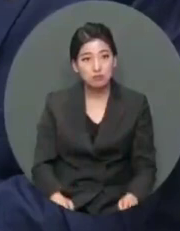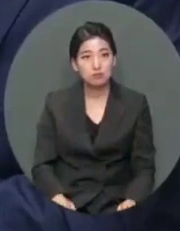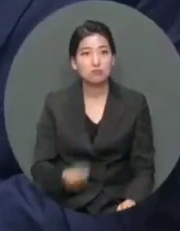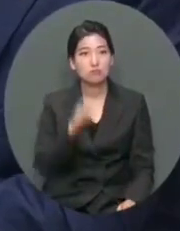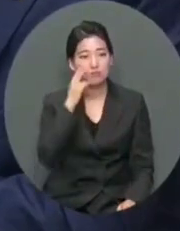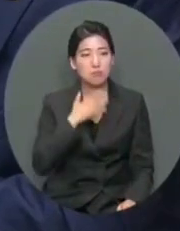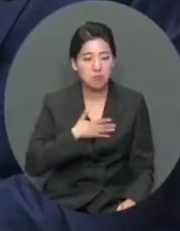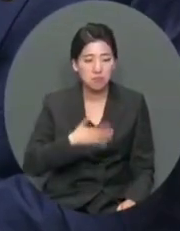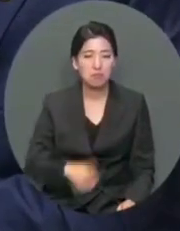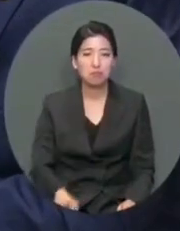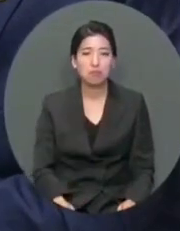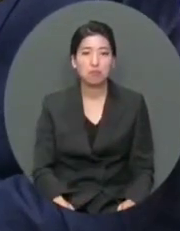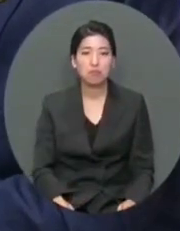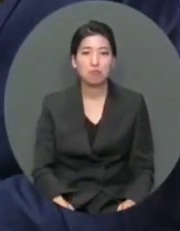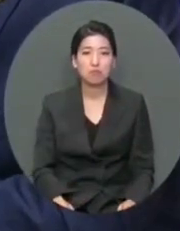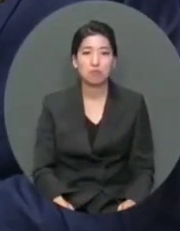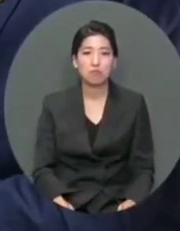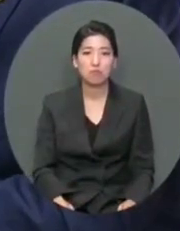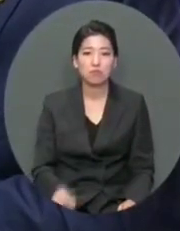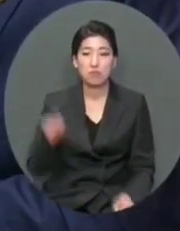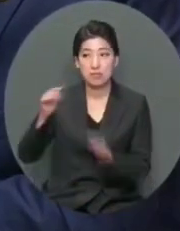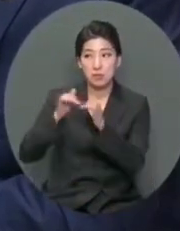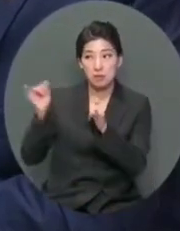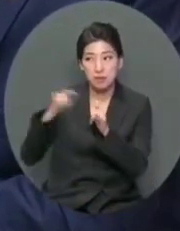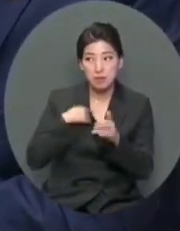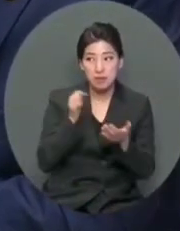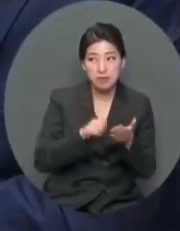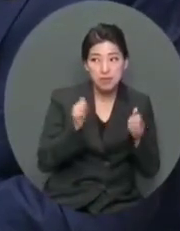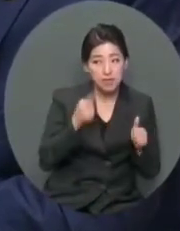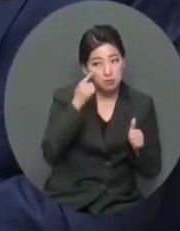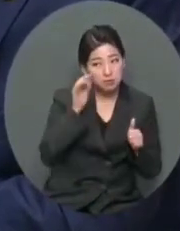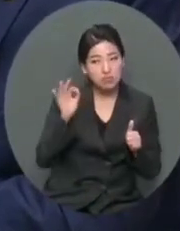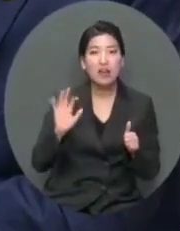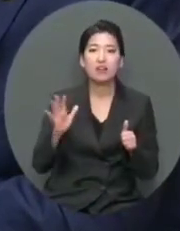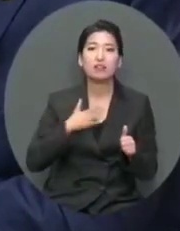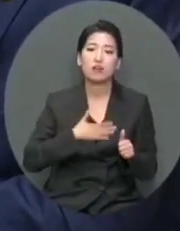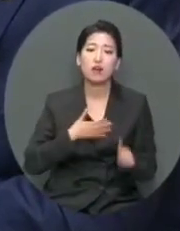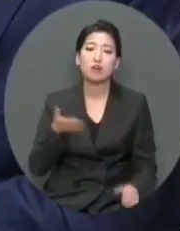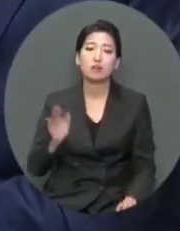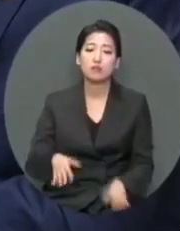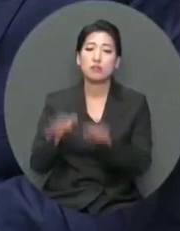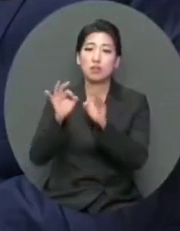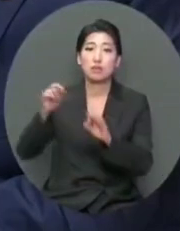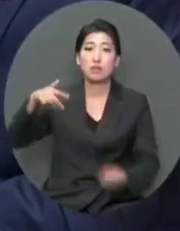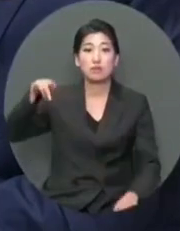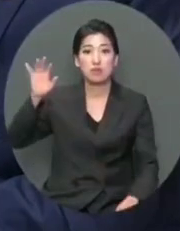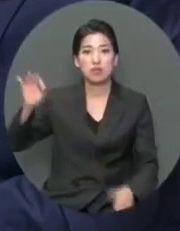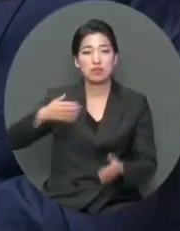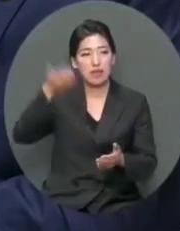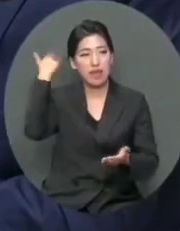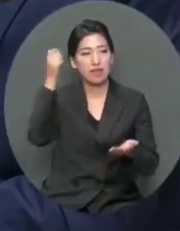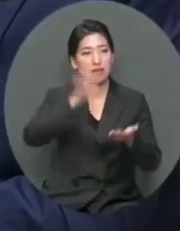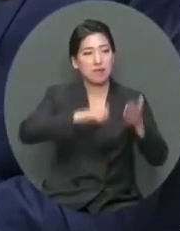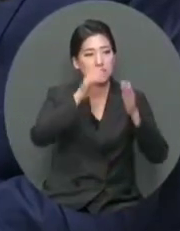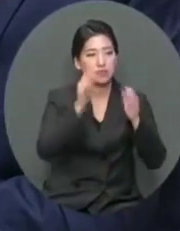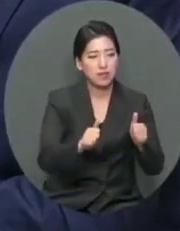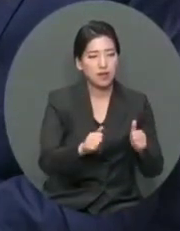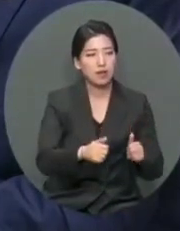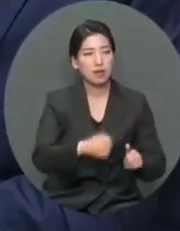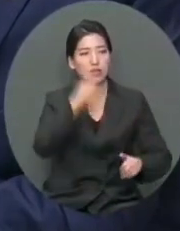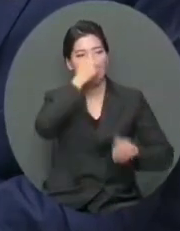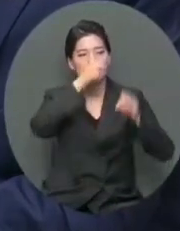있죠. 그분들 때문에 뭐 영향받지는 않으시겠지만 근데 그 김현장은 그 많은 판사와 검사 출신들 그리고